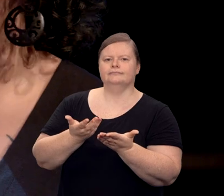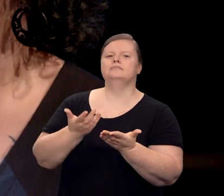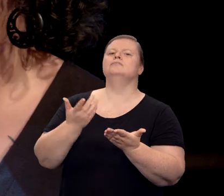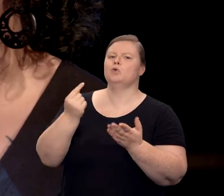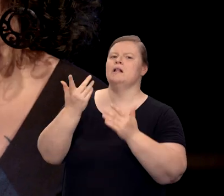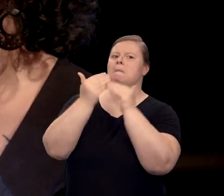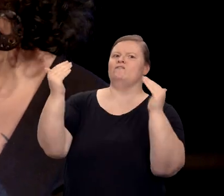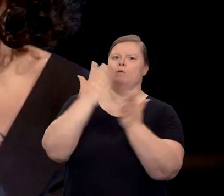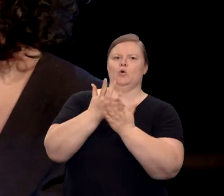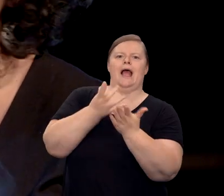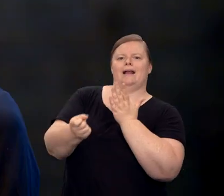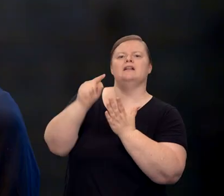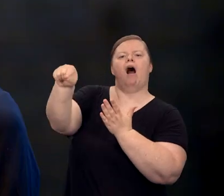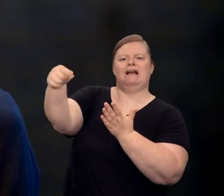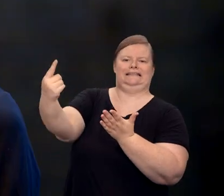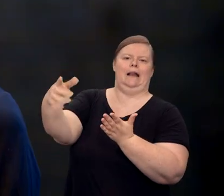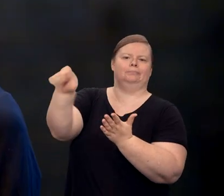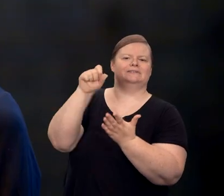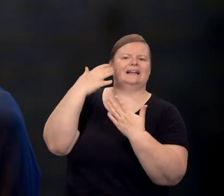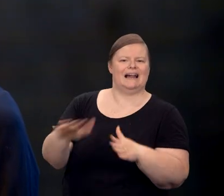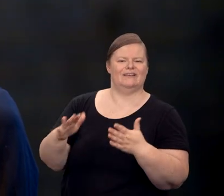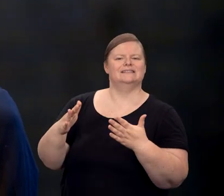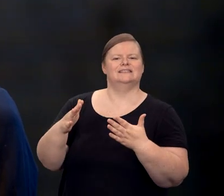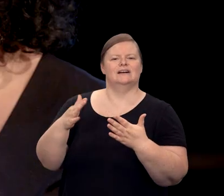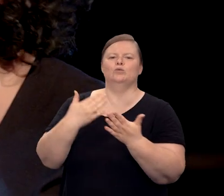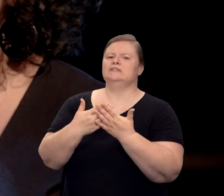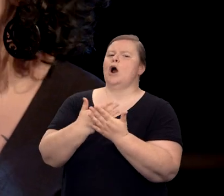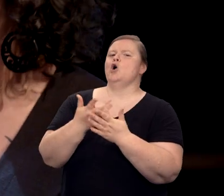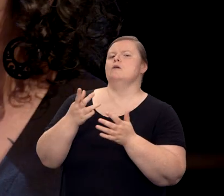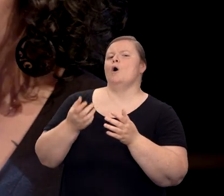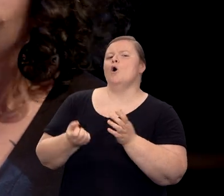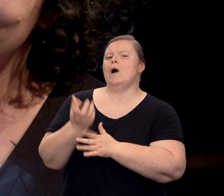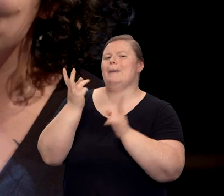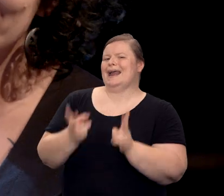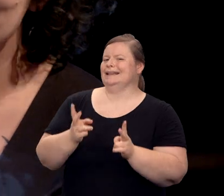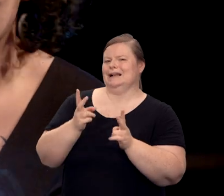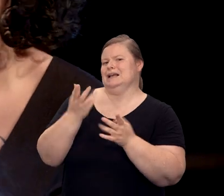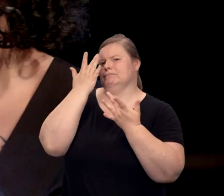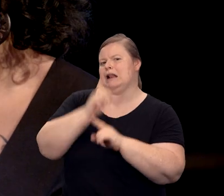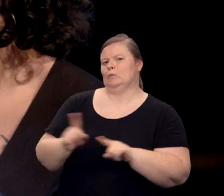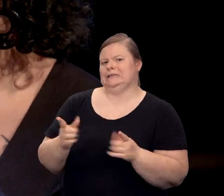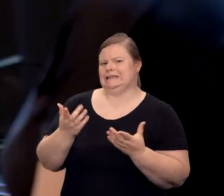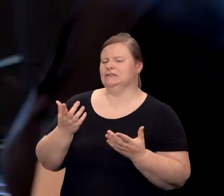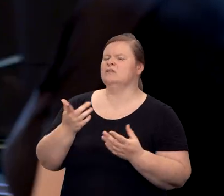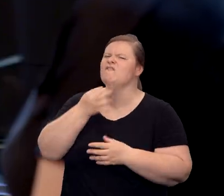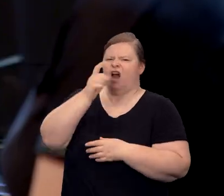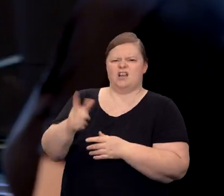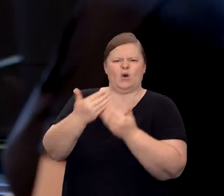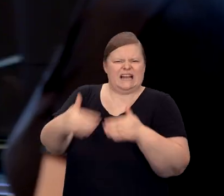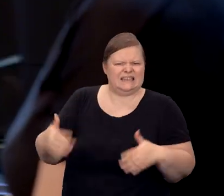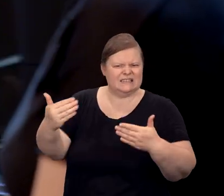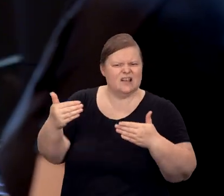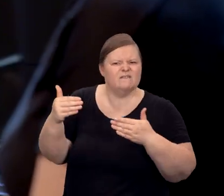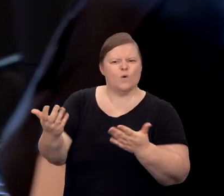Plattform hast, die das erkennt und die halt sagt, okay, das geht urheberrechtmäßig nicht und so. Die Frage ist so ein